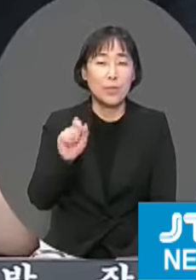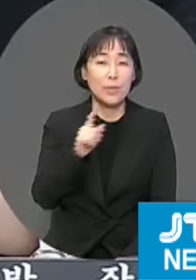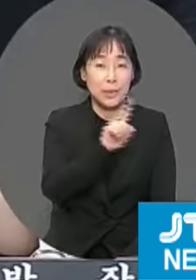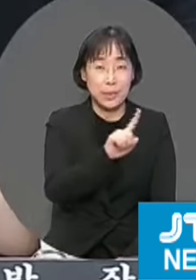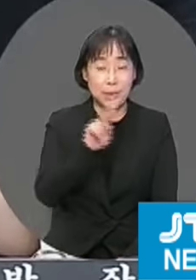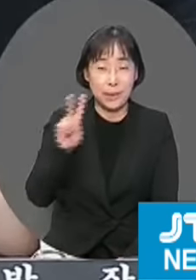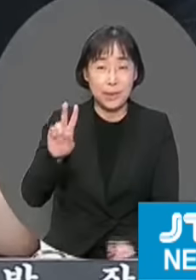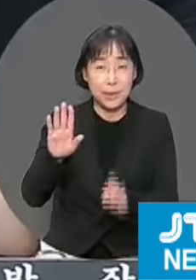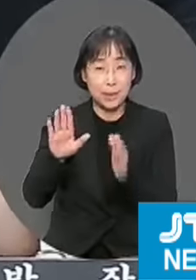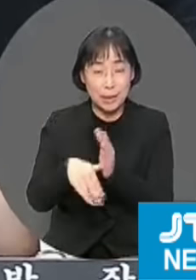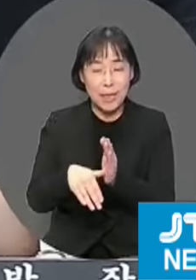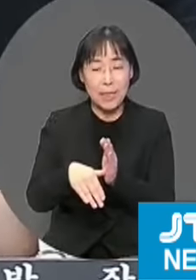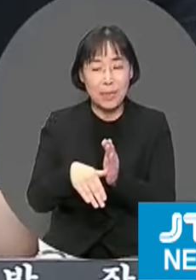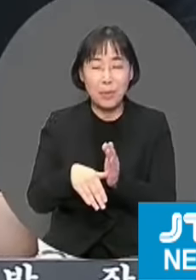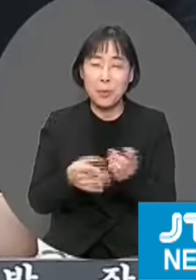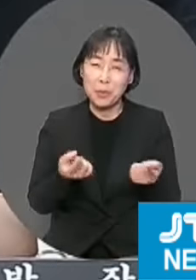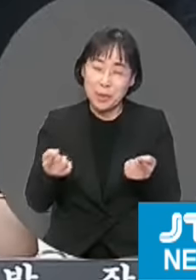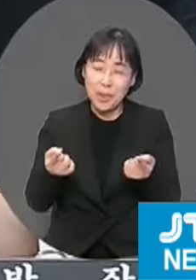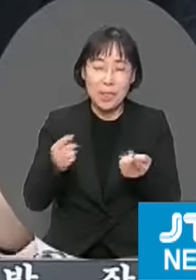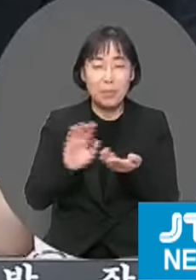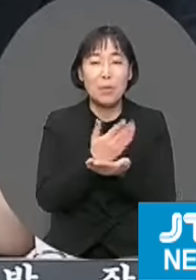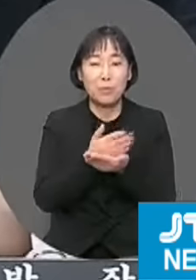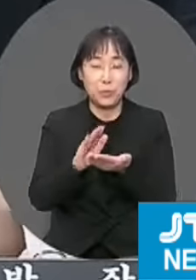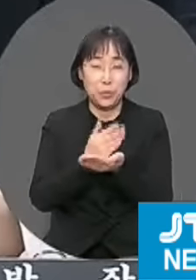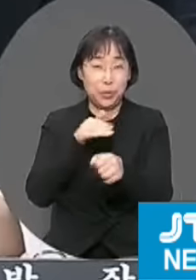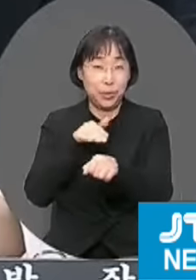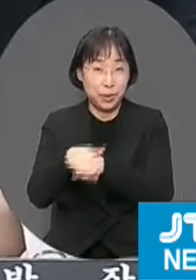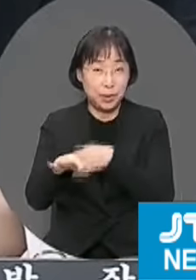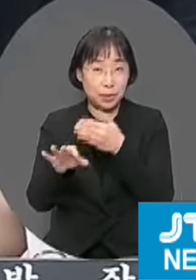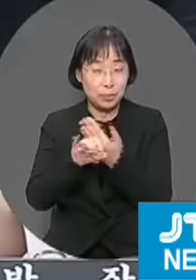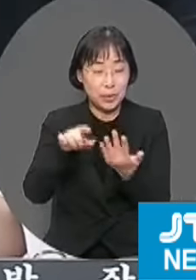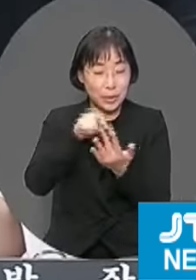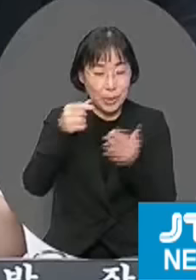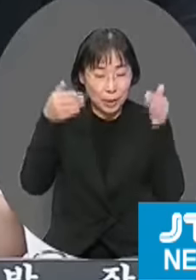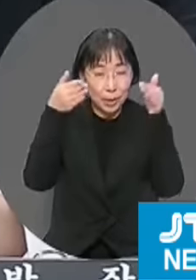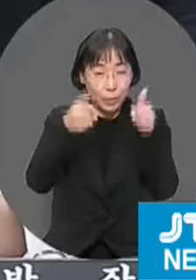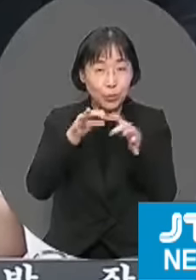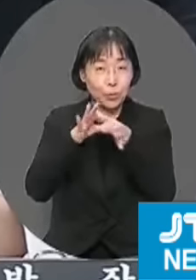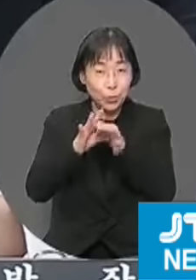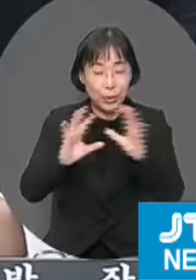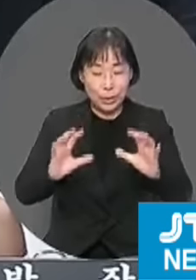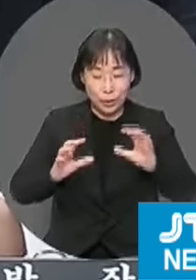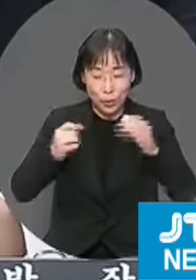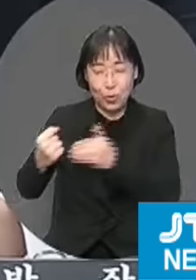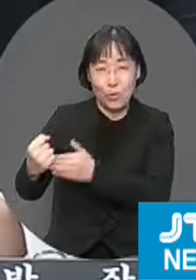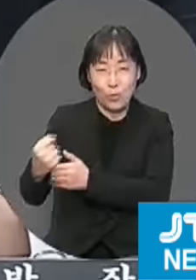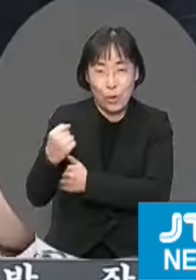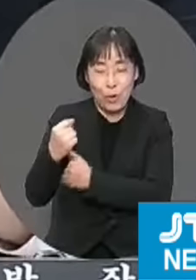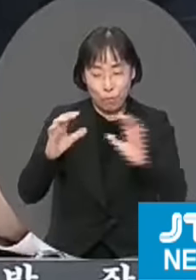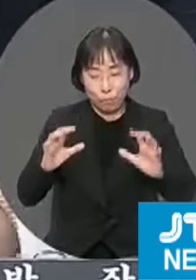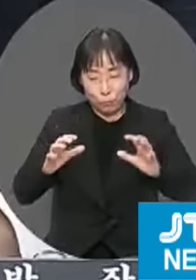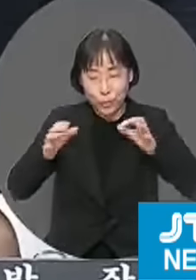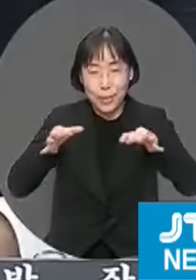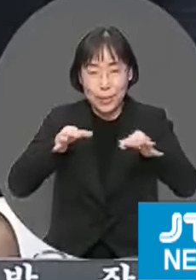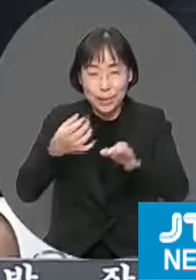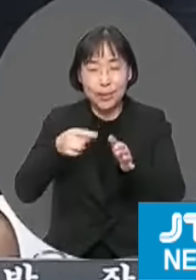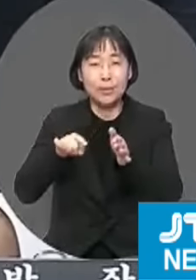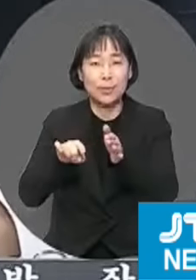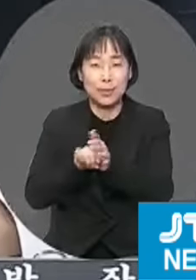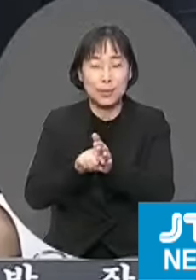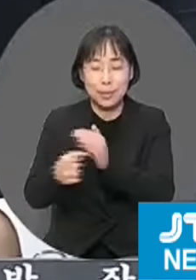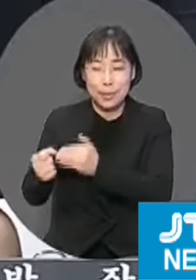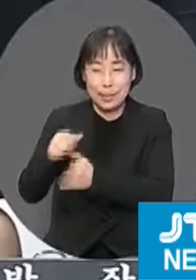이렇게 배분하는 형식으로 제작비를 나눠줬다면 이제 선택과 집중을 통해서 말씀하신 글로벌 시장을 공략하는 거는 예산을 좀